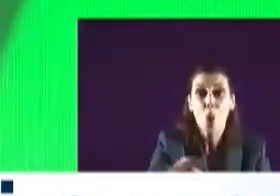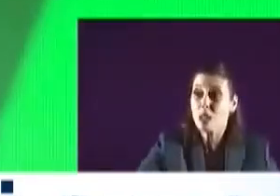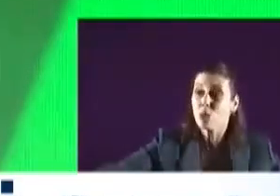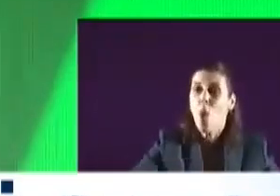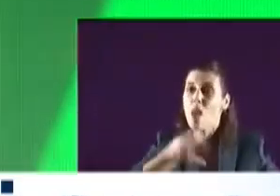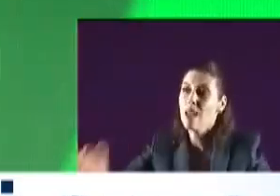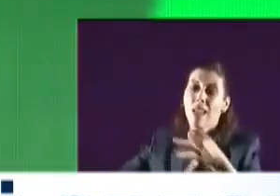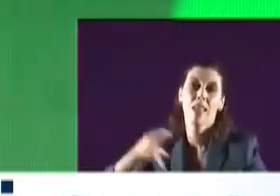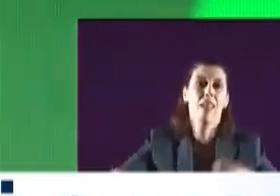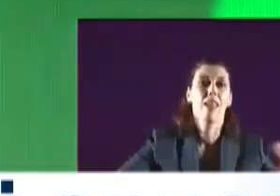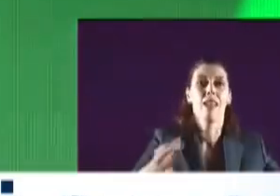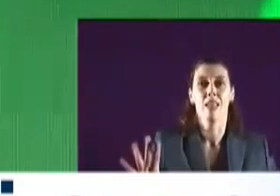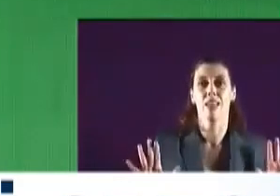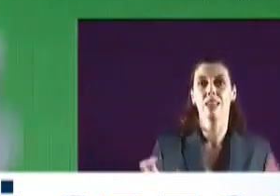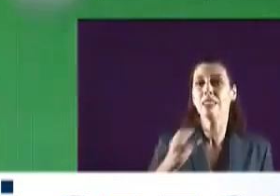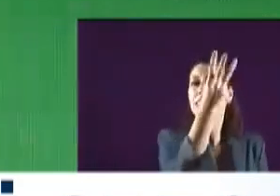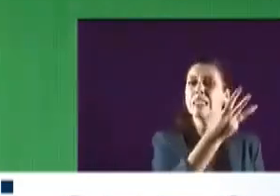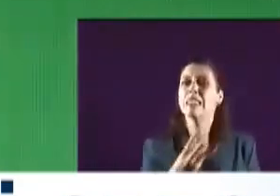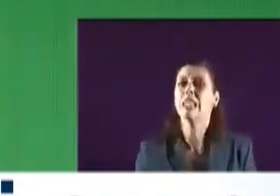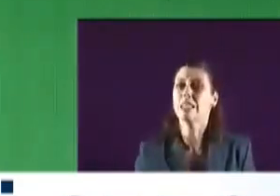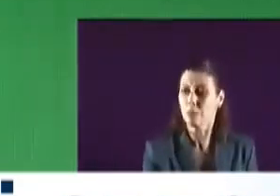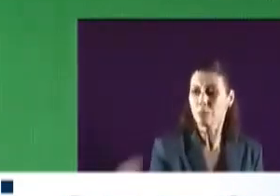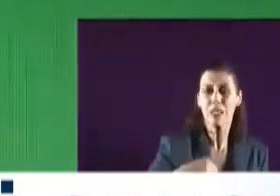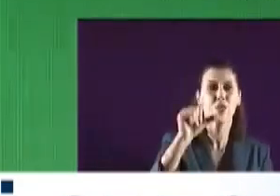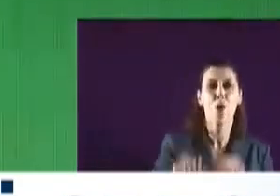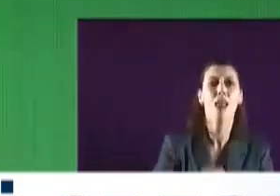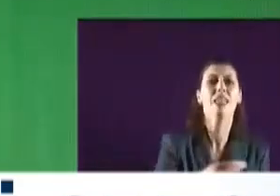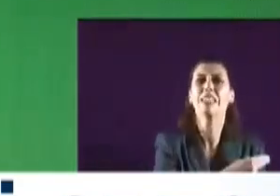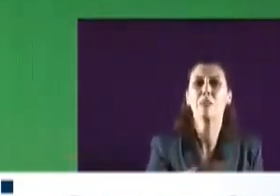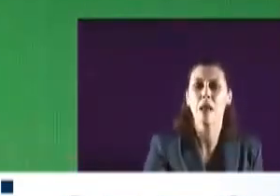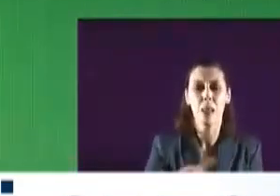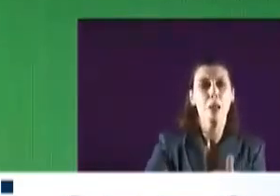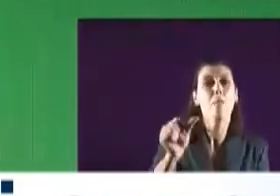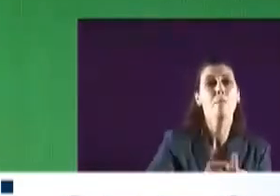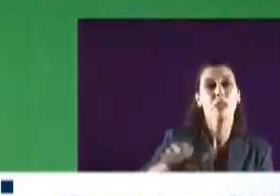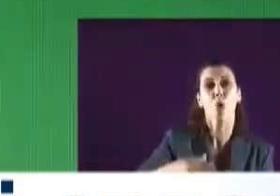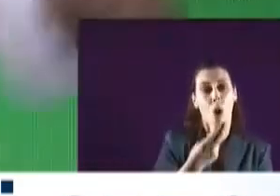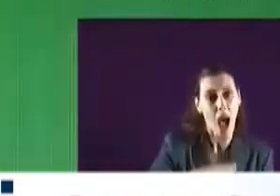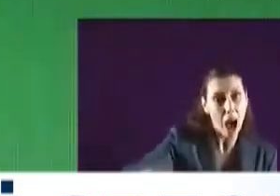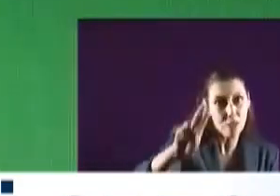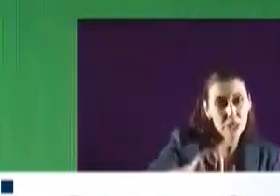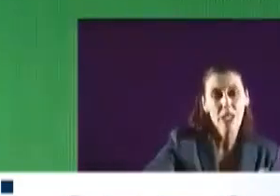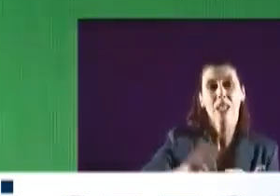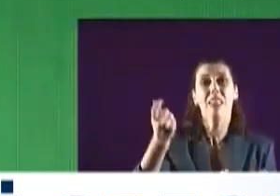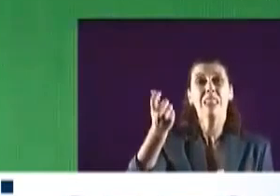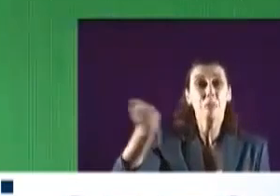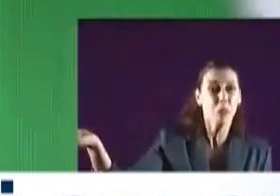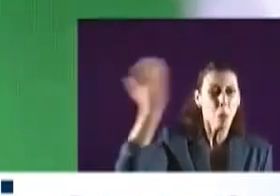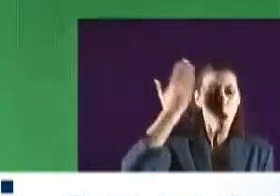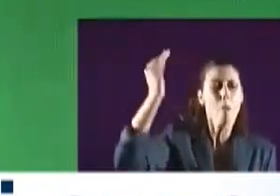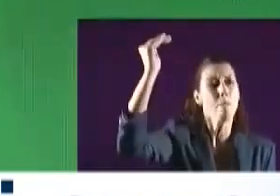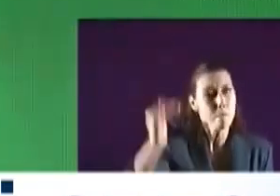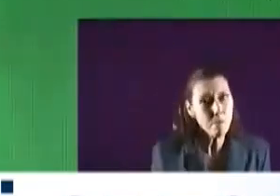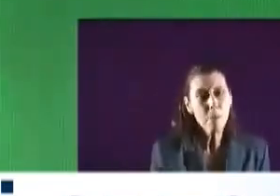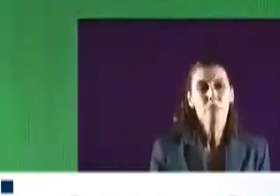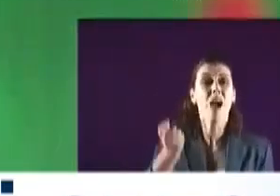zhvotën Syrizës dhe ndryshimit. Do të thot rritje pagash, ulje të çmimes, shkryerje borxhave dhe forcimi një shteti social për të